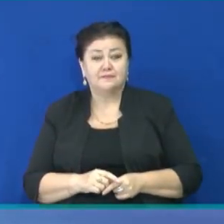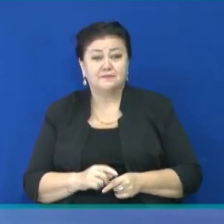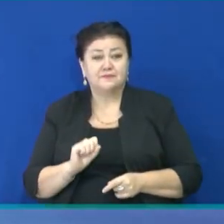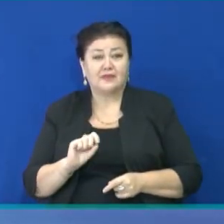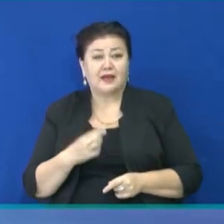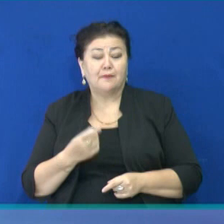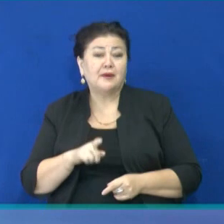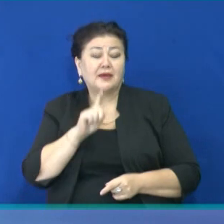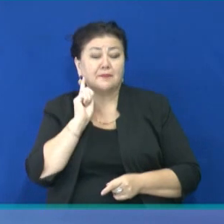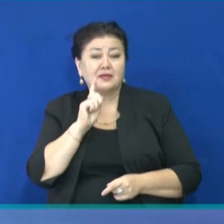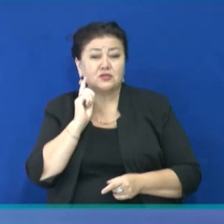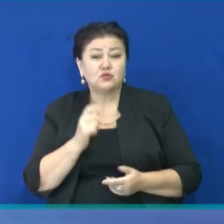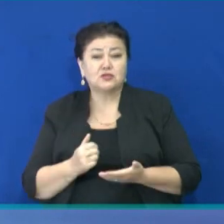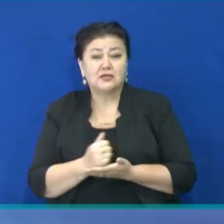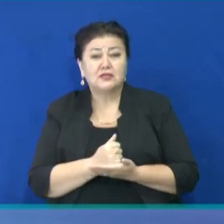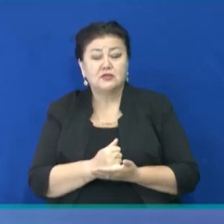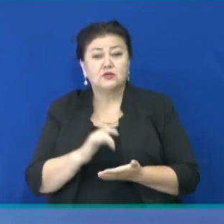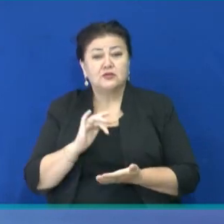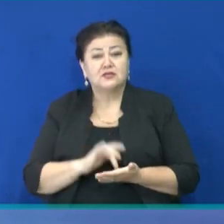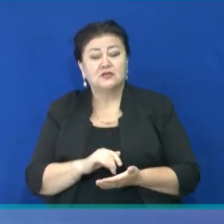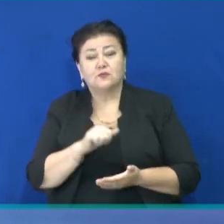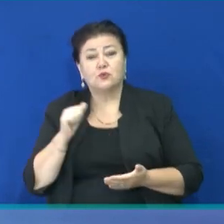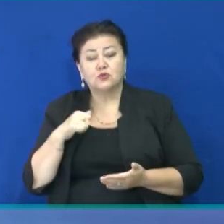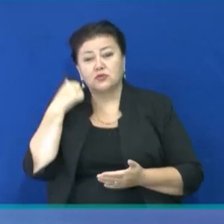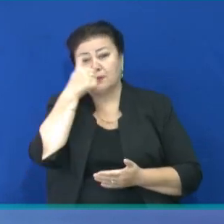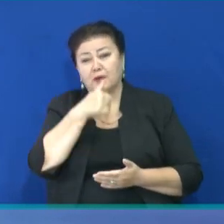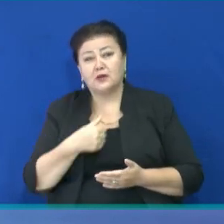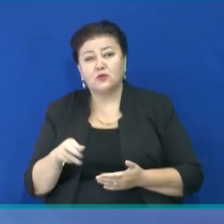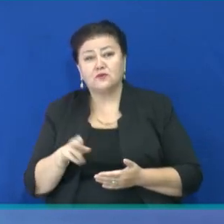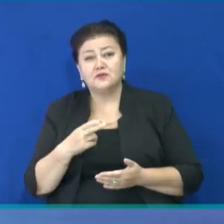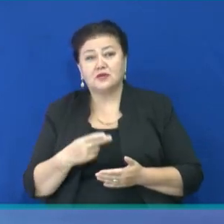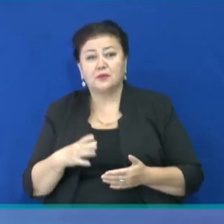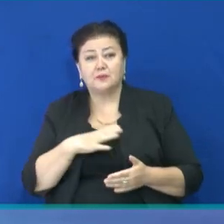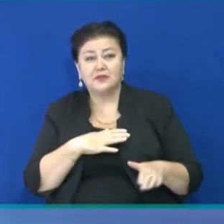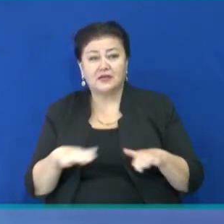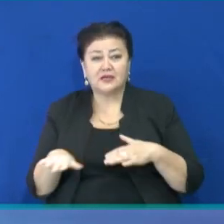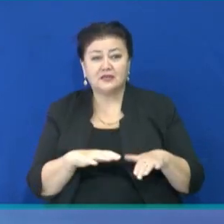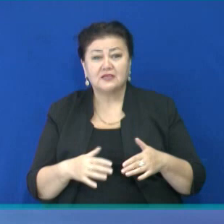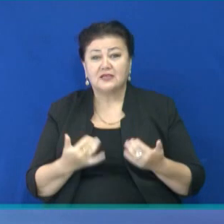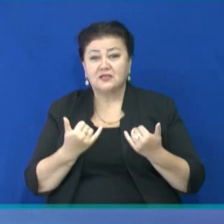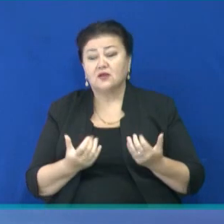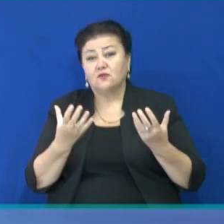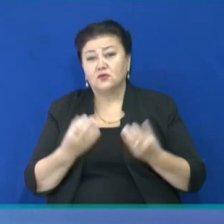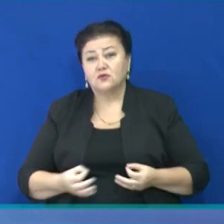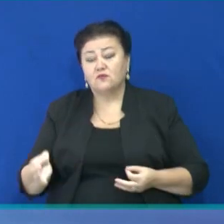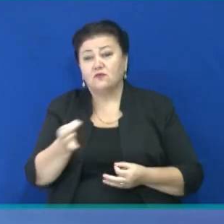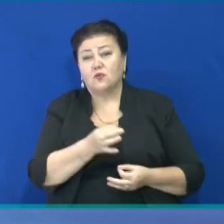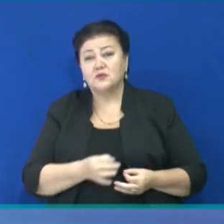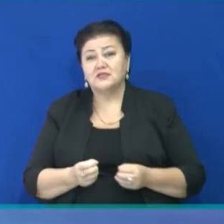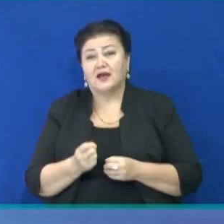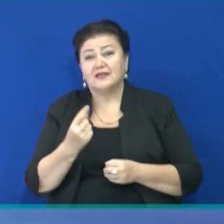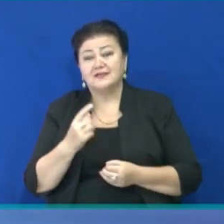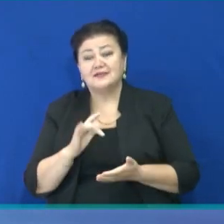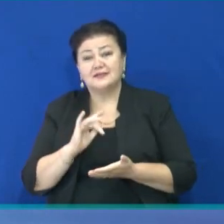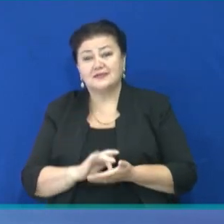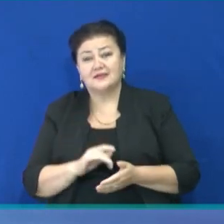Абай жастары ресурстық орталығы өткен жылдың 90 айында ресми түрде құрылды. Бүгінгі таңда облыста жастардың 11